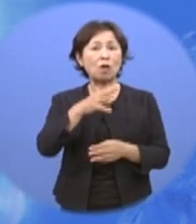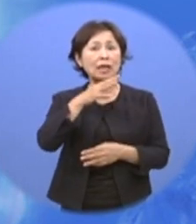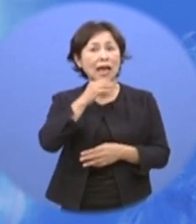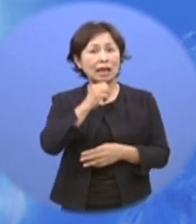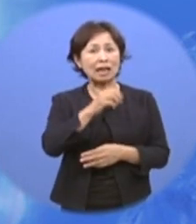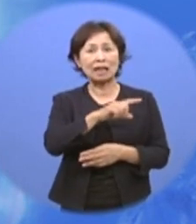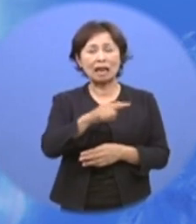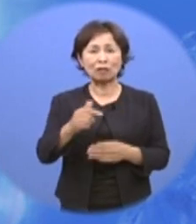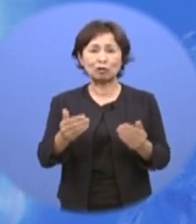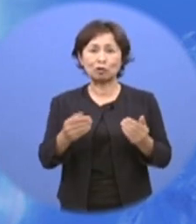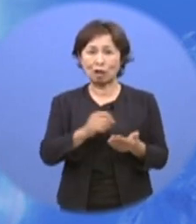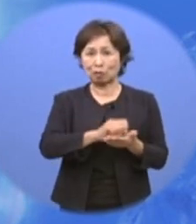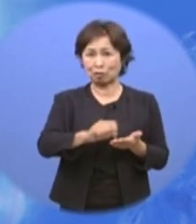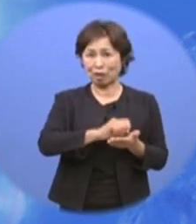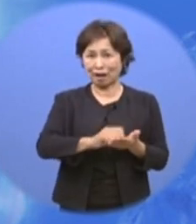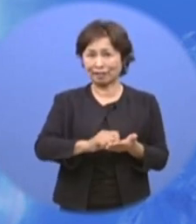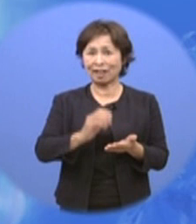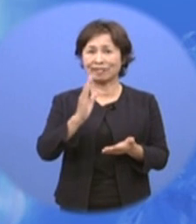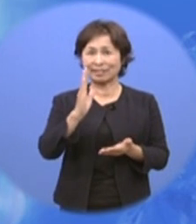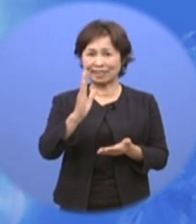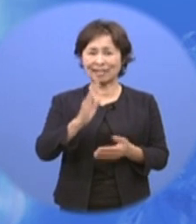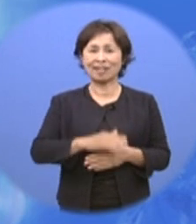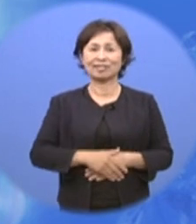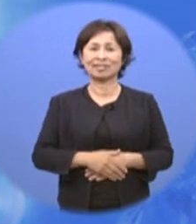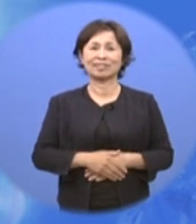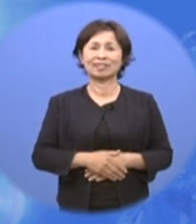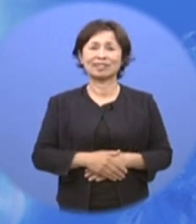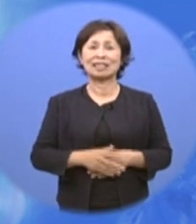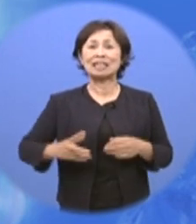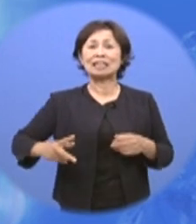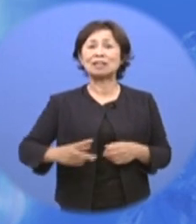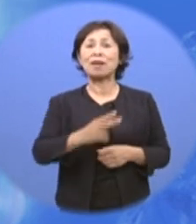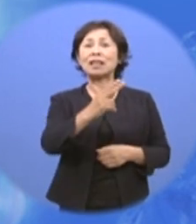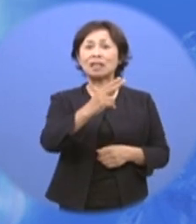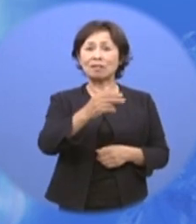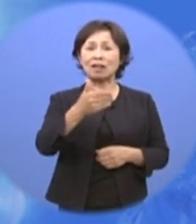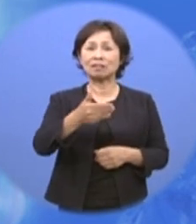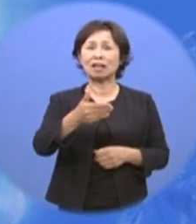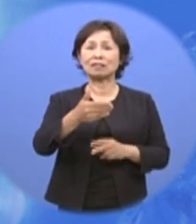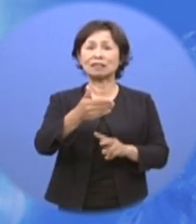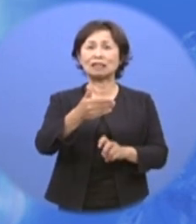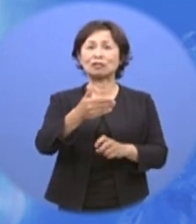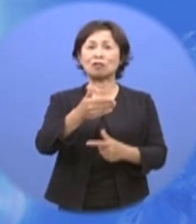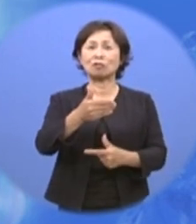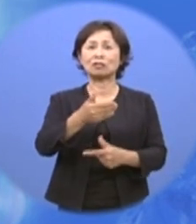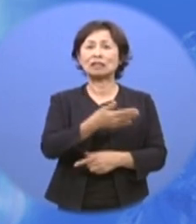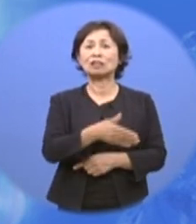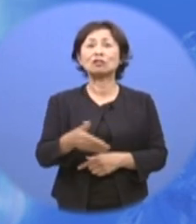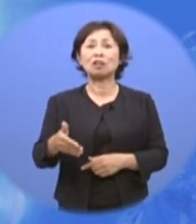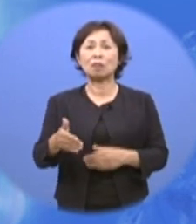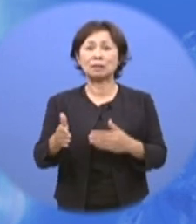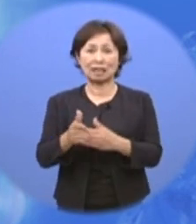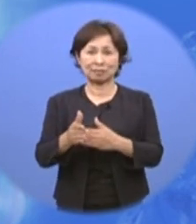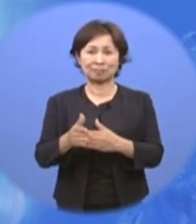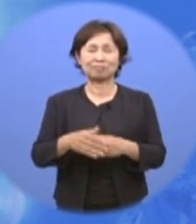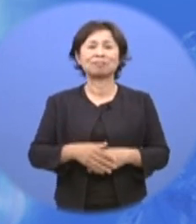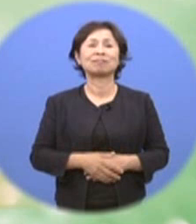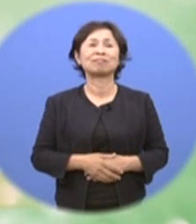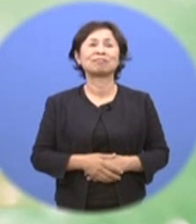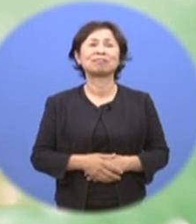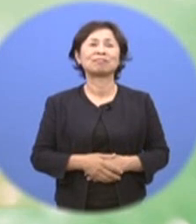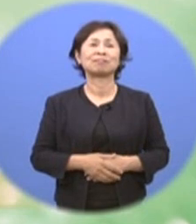など必要事項をご記入ください。締め切りは9月26日水曜日必着です